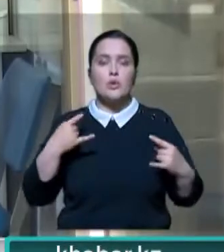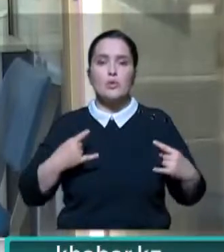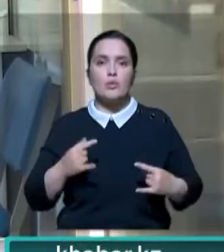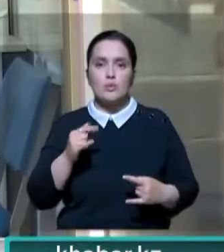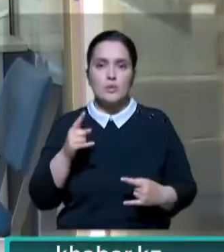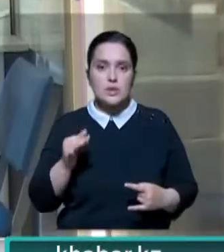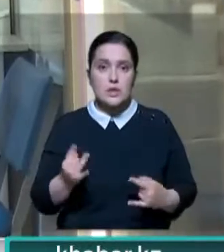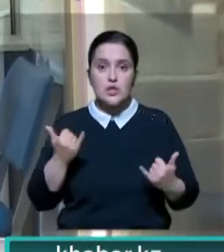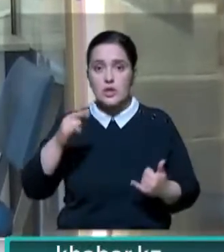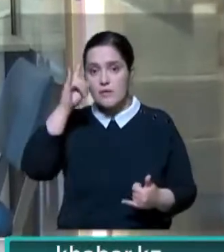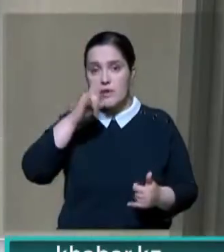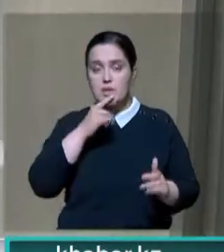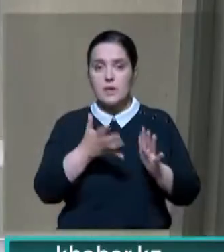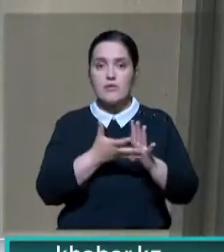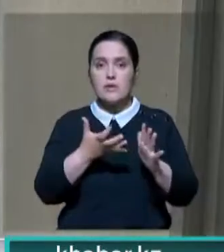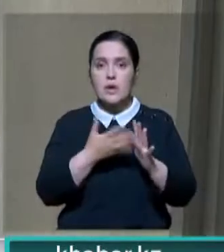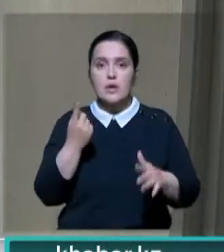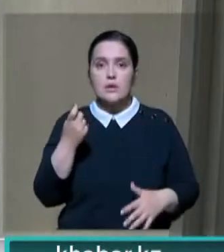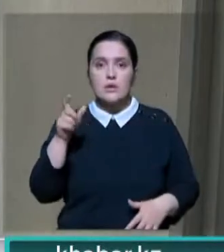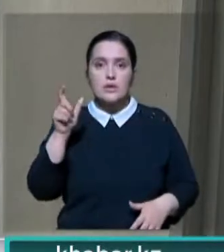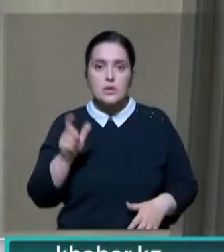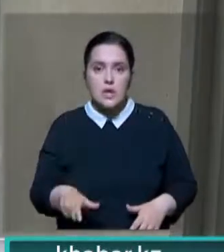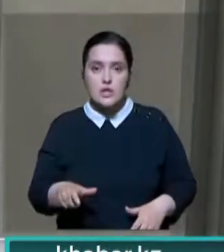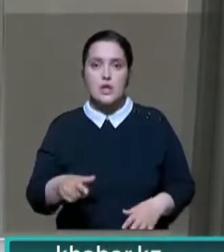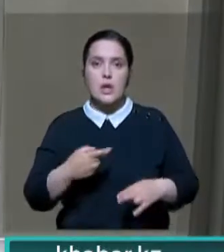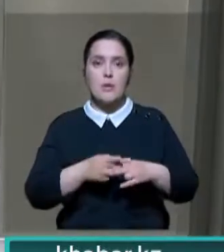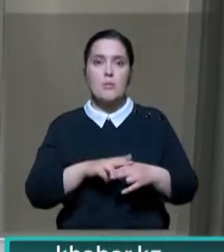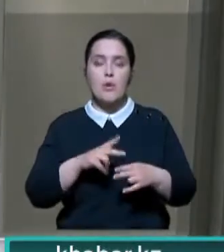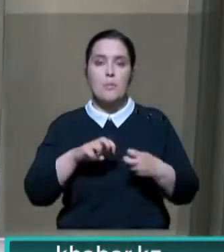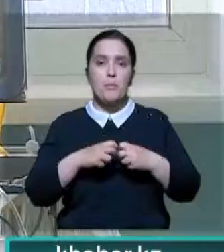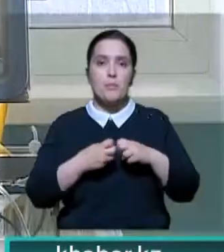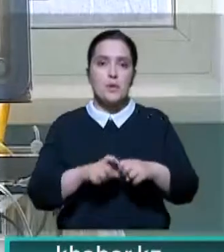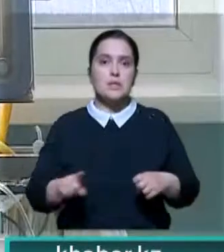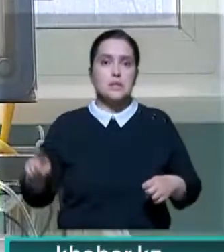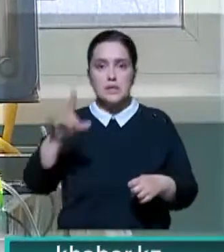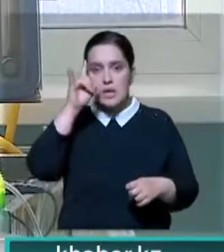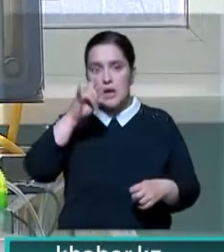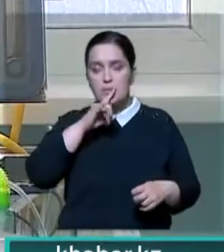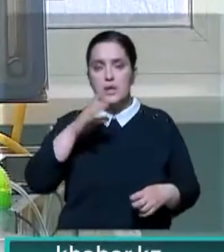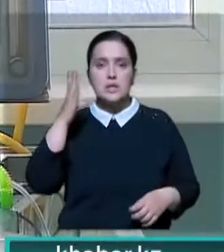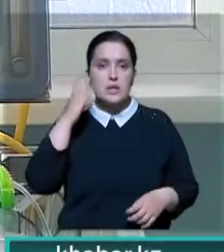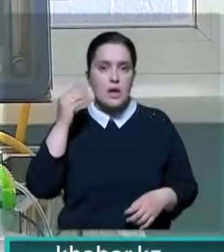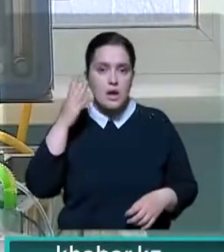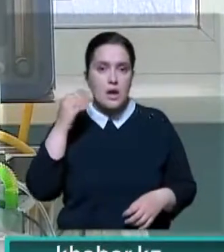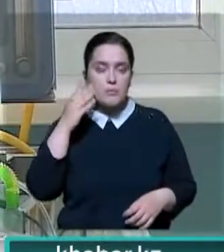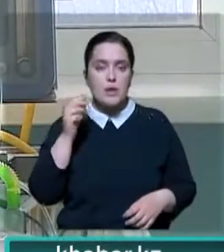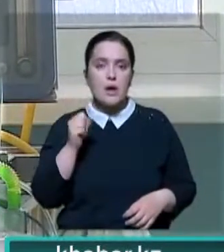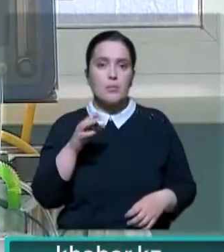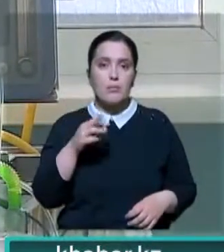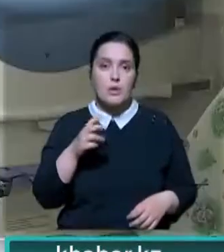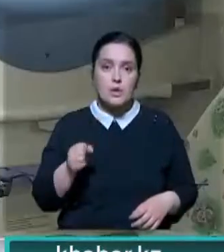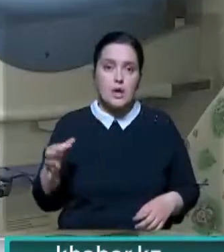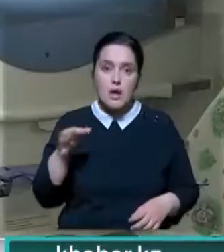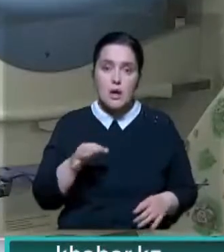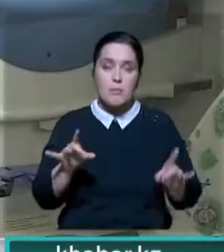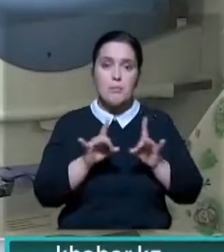узи и специалистов сейчас казахстане не хватает больше ста человек острее всего проблема в западно-казахстанской алматинской